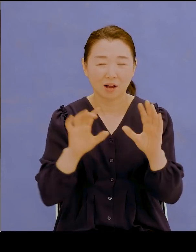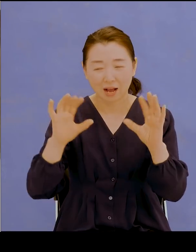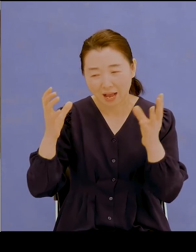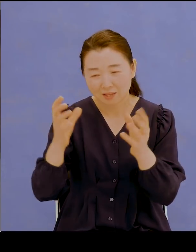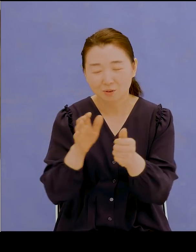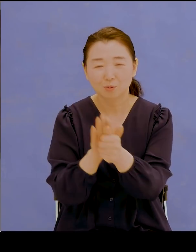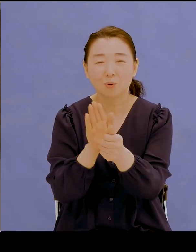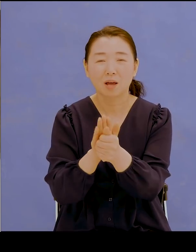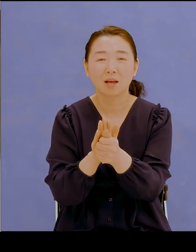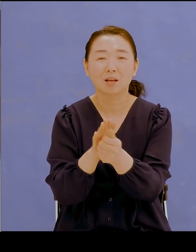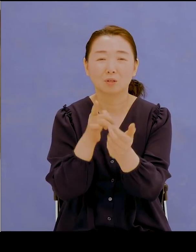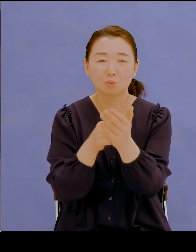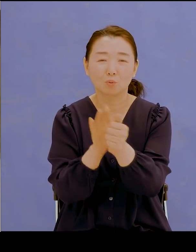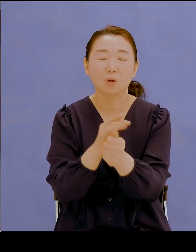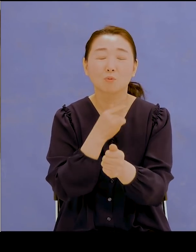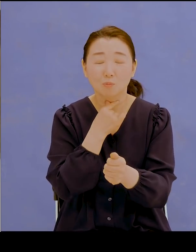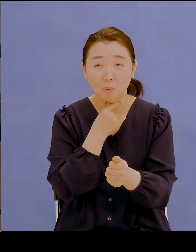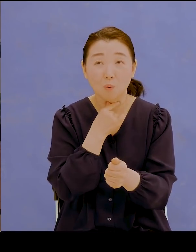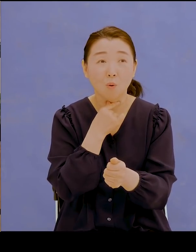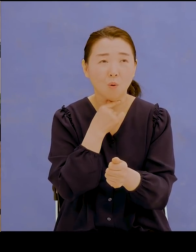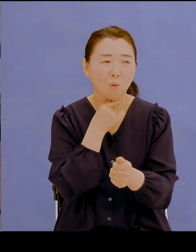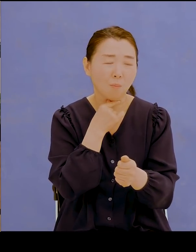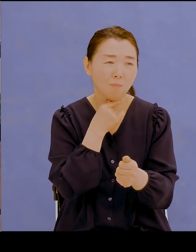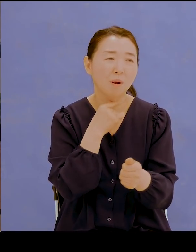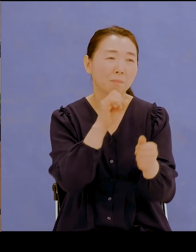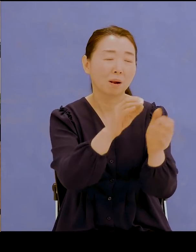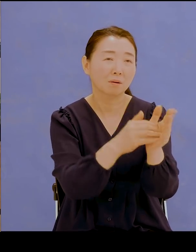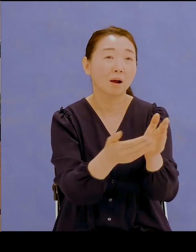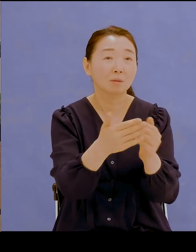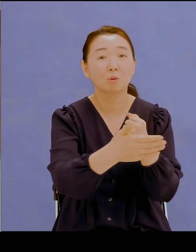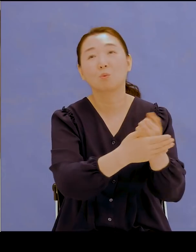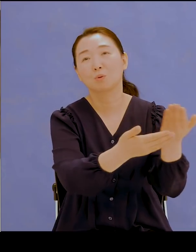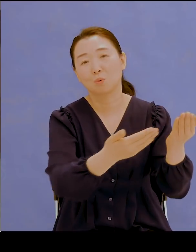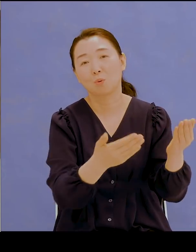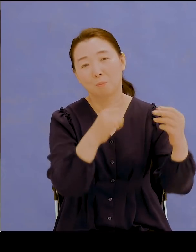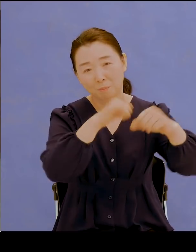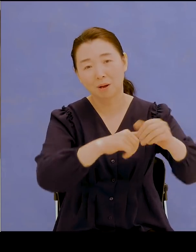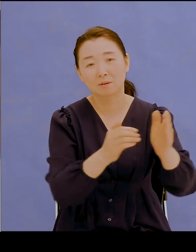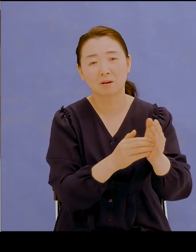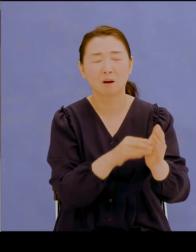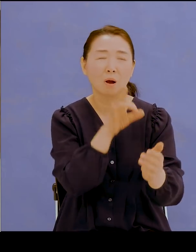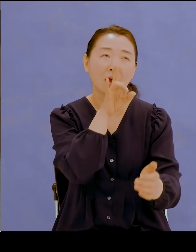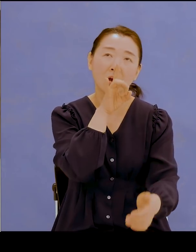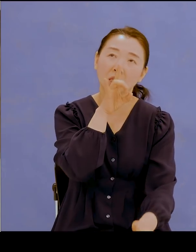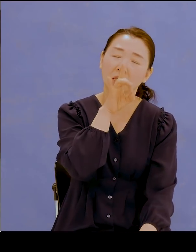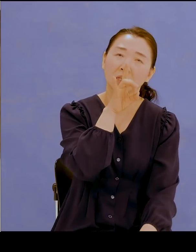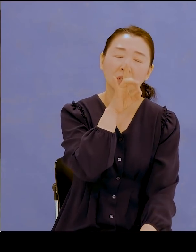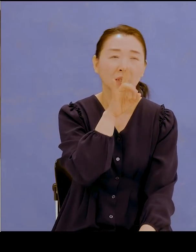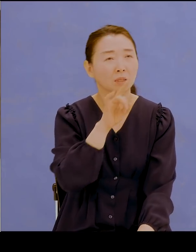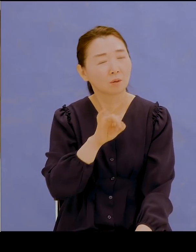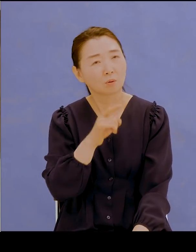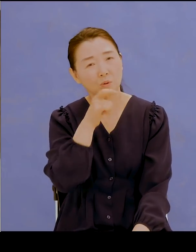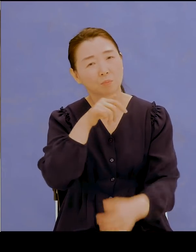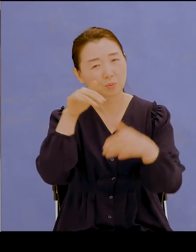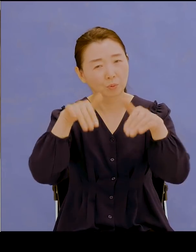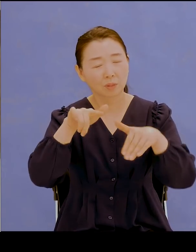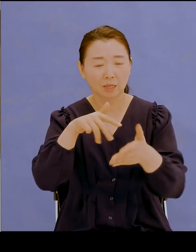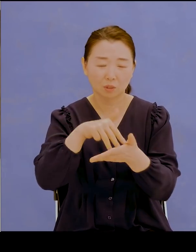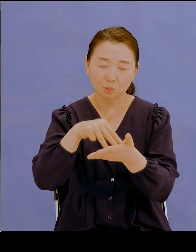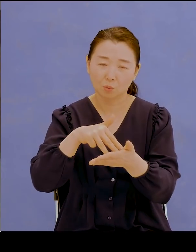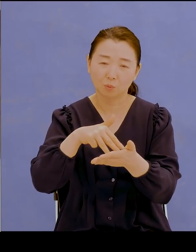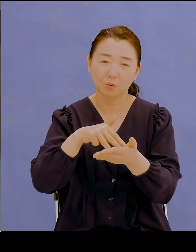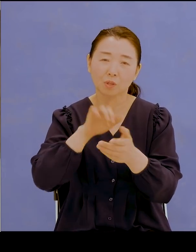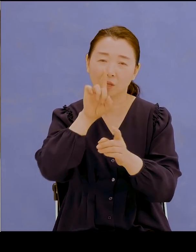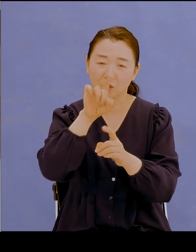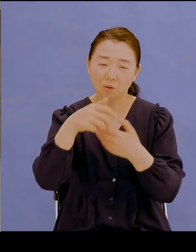도와주세요. 근데 또 도와주시네? 그래서 안 되겠지 하면서 어느 비 오는 날에는 신촌